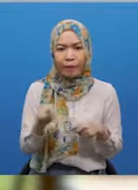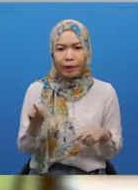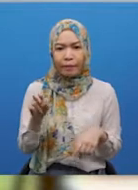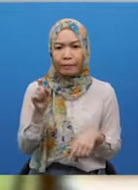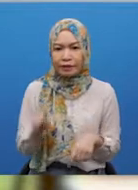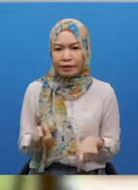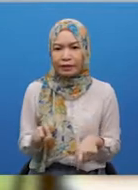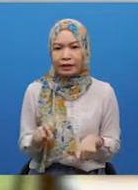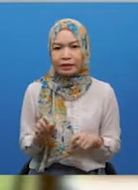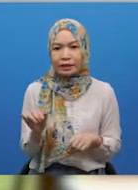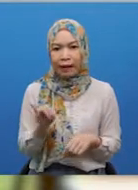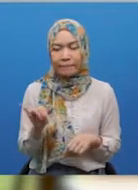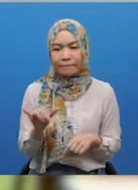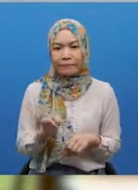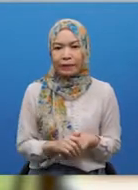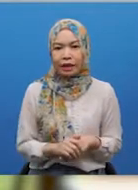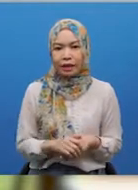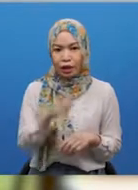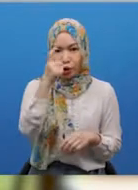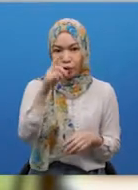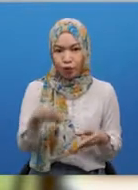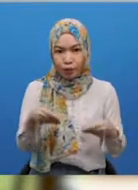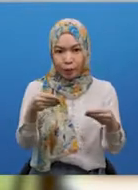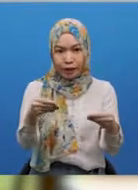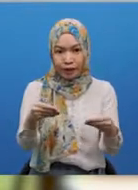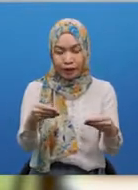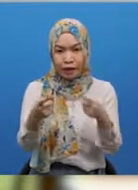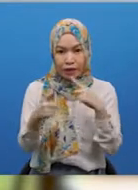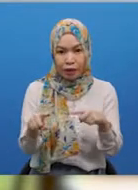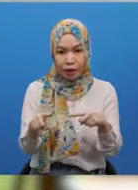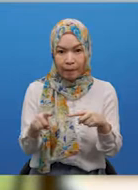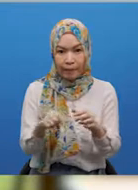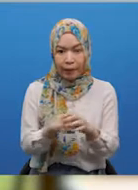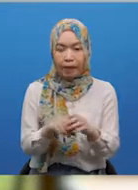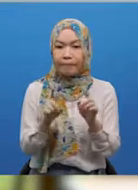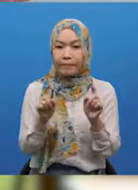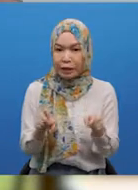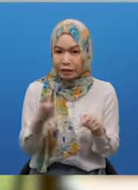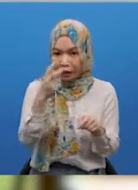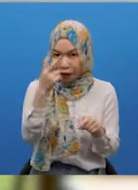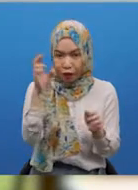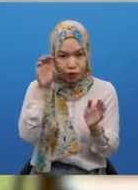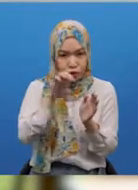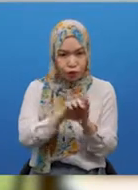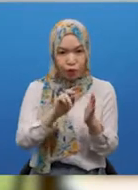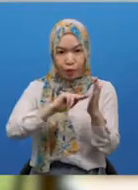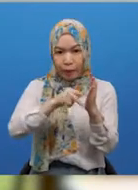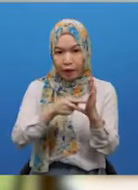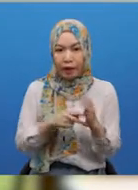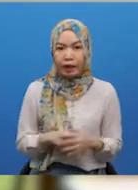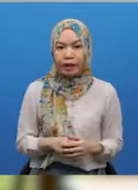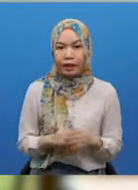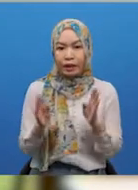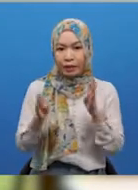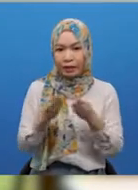tadi kerana untuk memberikan jawapan, pelajar perlu merujuk kepada contoh peribahasa dan